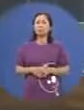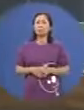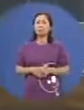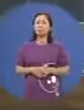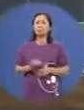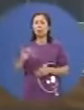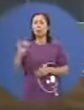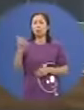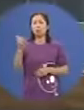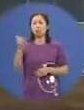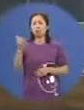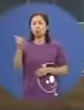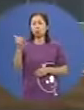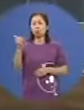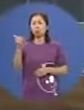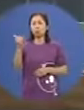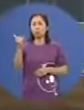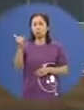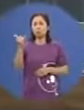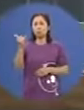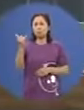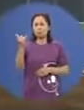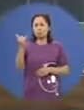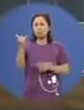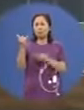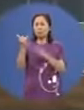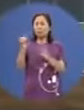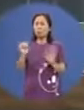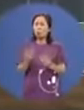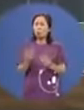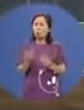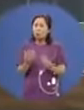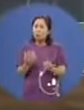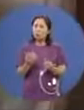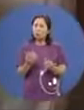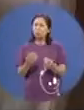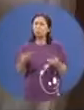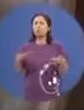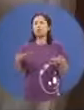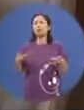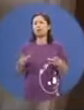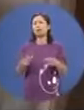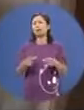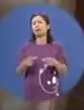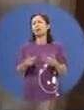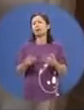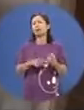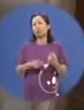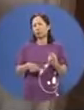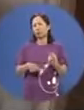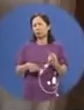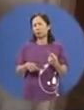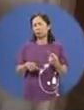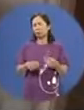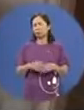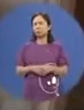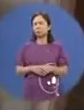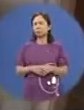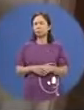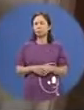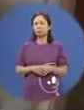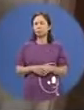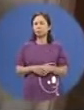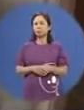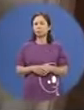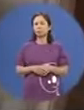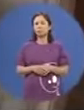1人当たりにどのぐらいいるかという数が減ってるんですね。 あ、なるほど。 でそれはそうですね、若い人、